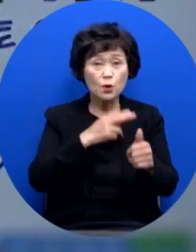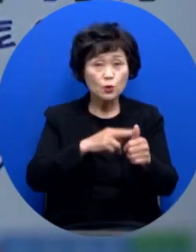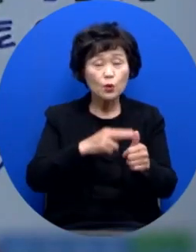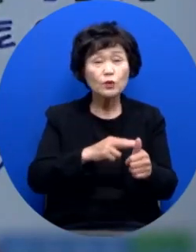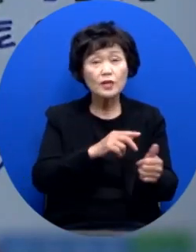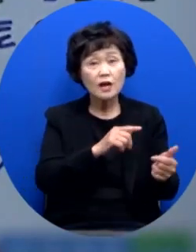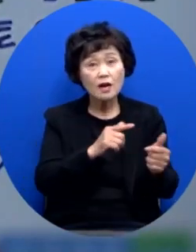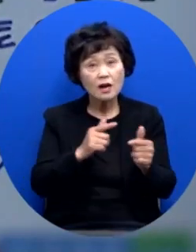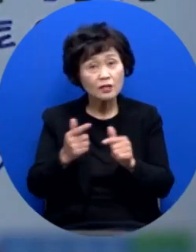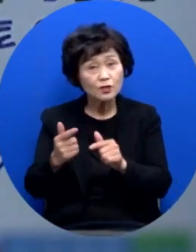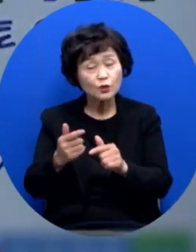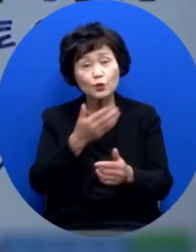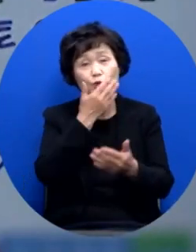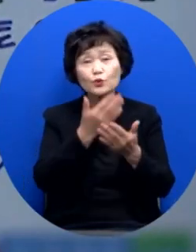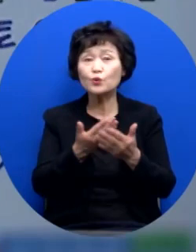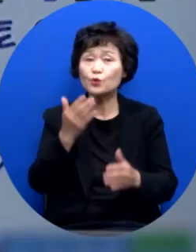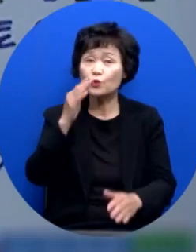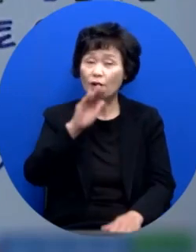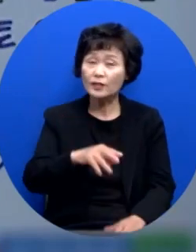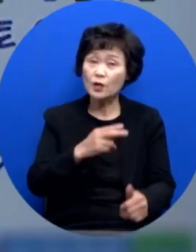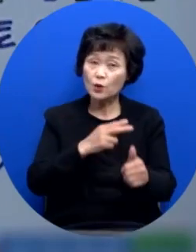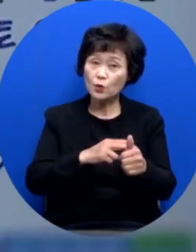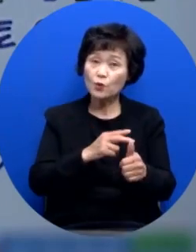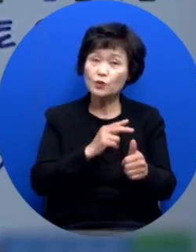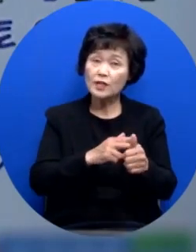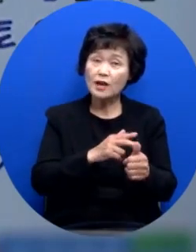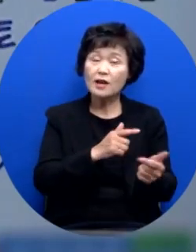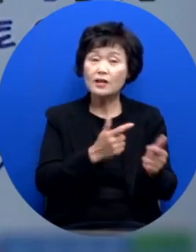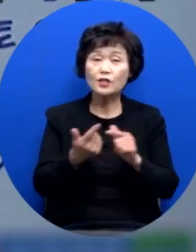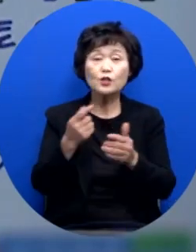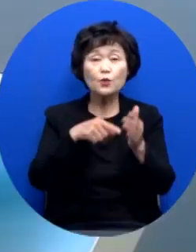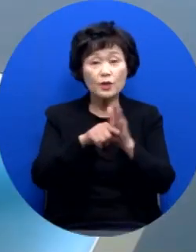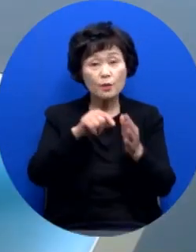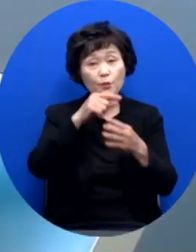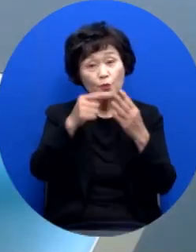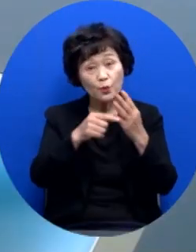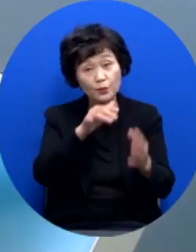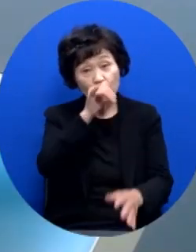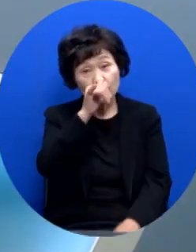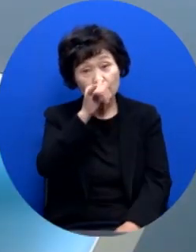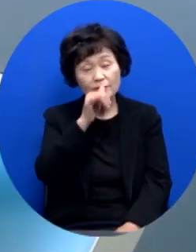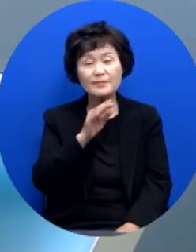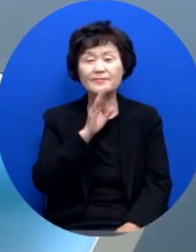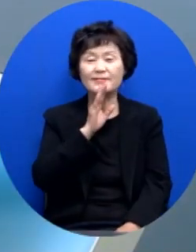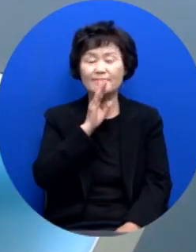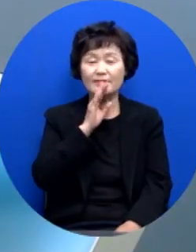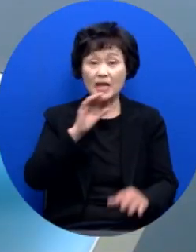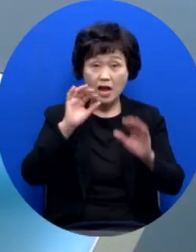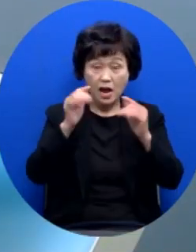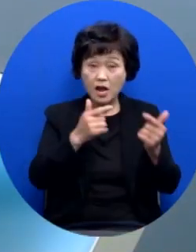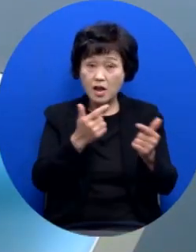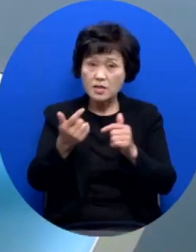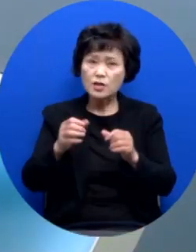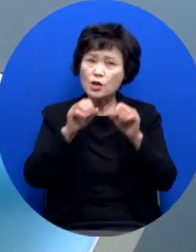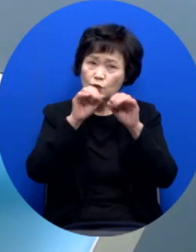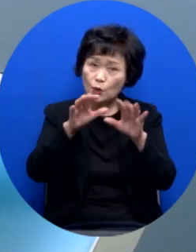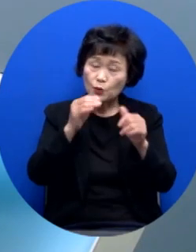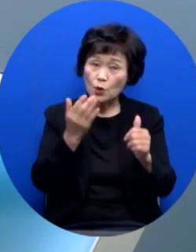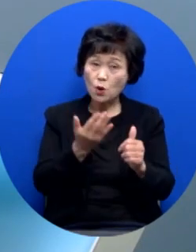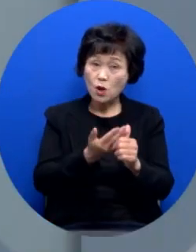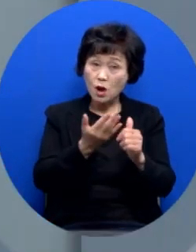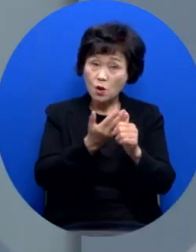교사들을 위한 알찬 프로그램들도 성실히 운영하고 계신다고 들었습니다. 네. 어린이들을 전도하고 양육하는 일은